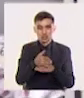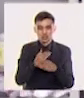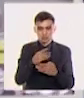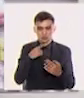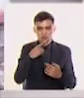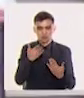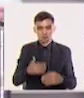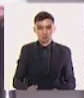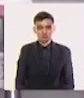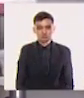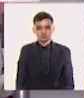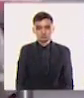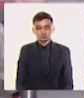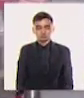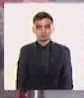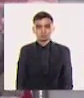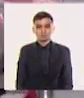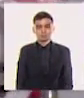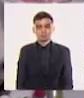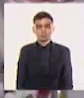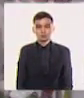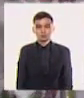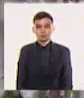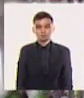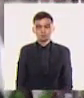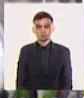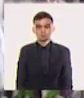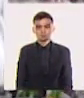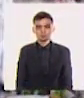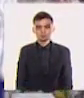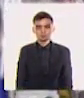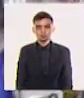Ерлан Қуандық, Жұмабек Тастанұлы, Информбюро, Түркістан облысы.